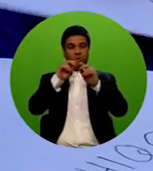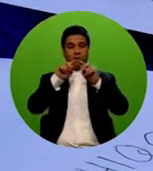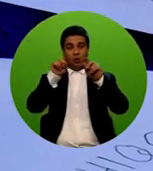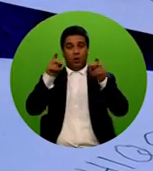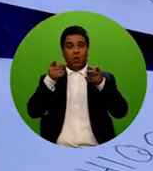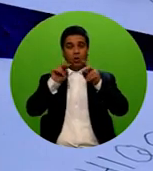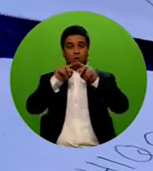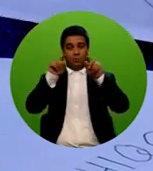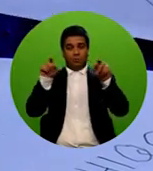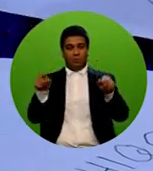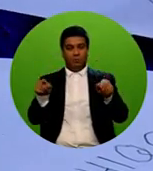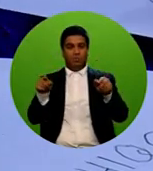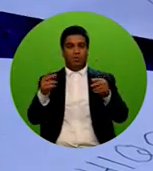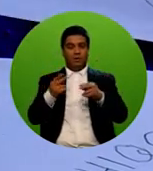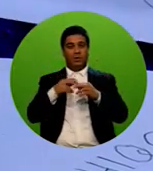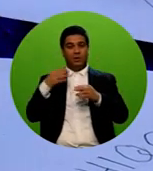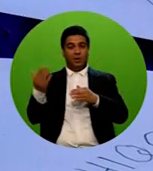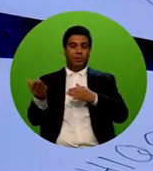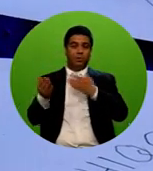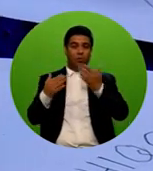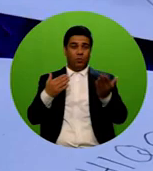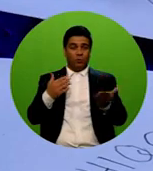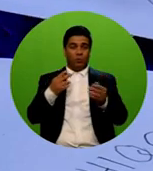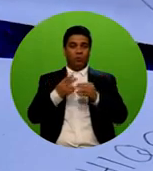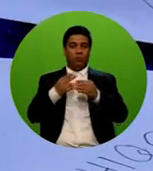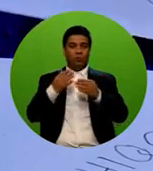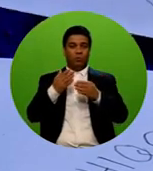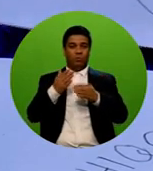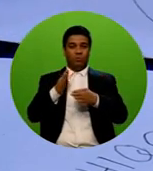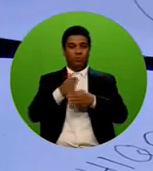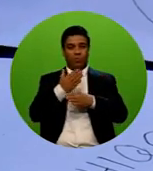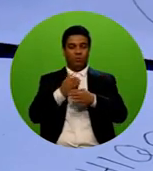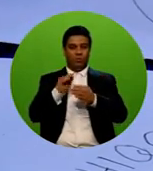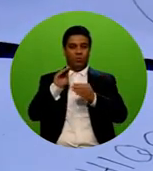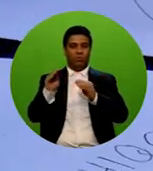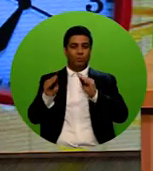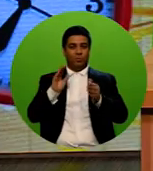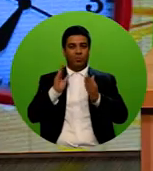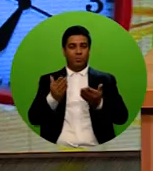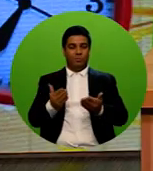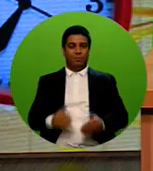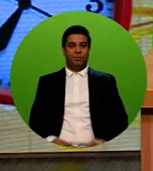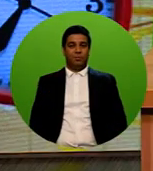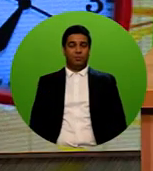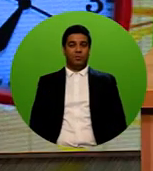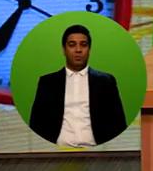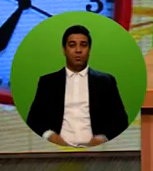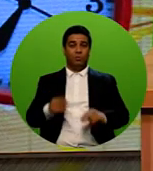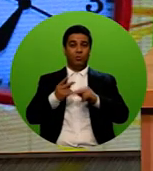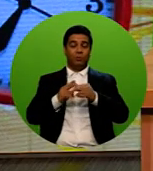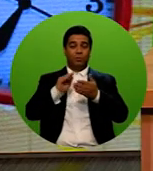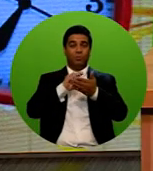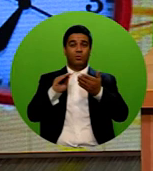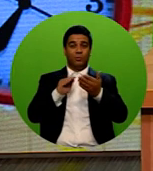Va qolganlarini chapga, o'ngga bo'lib yozib chiqamiz. Shunda